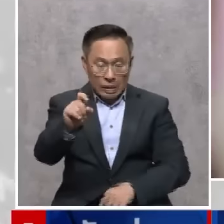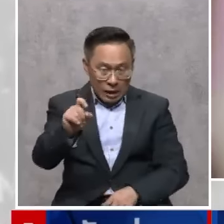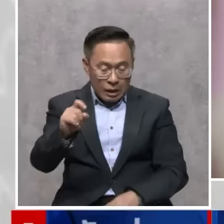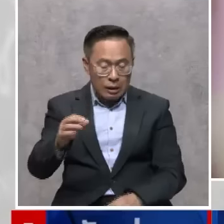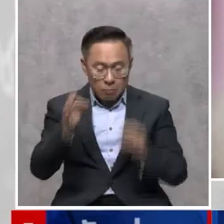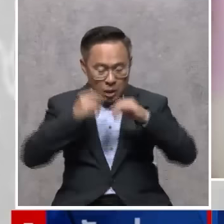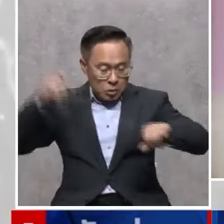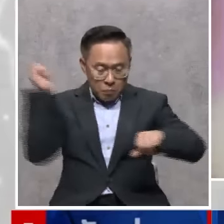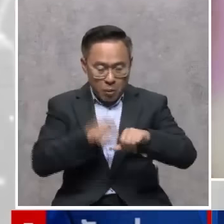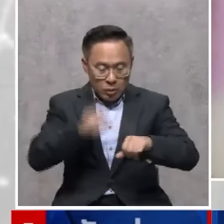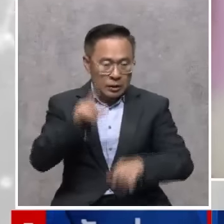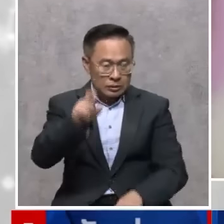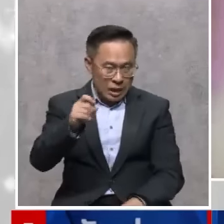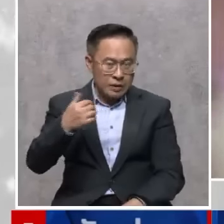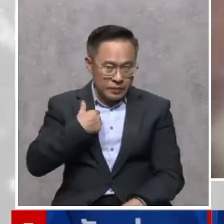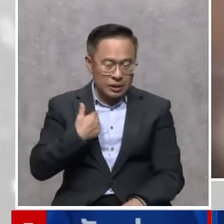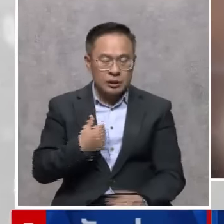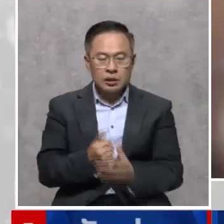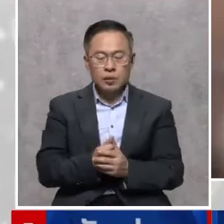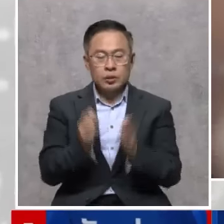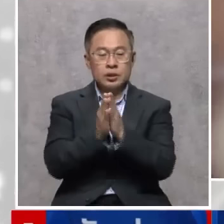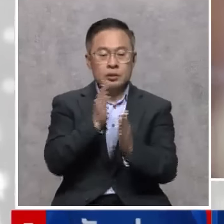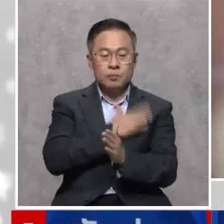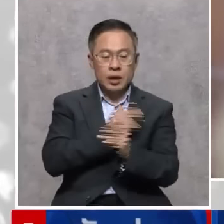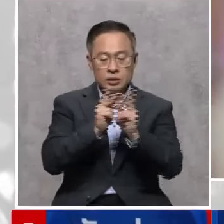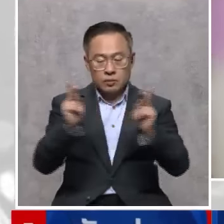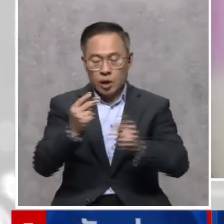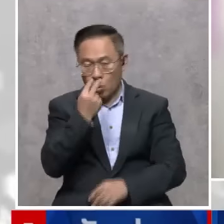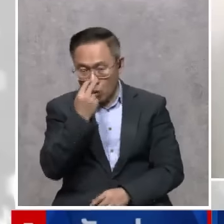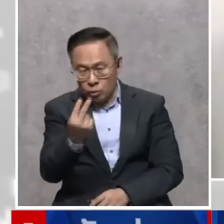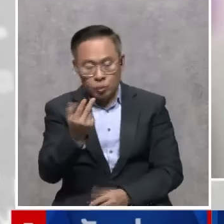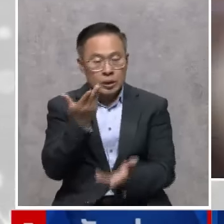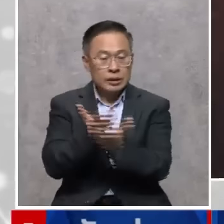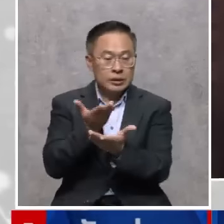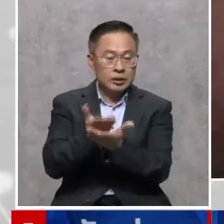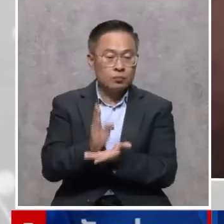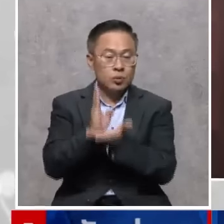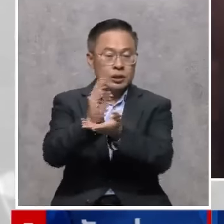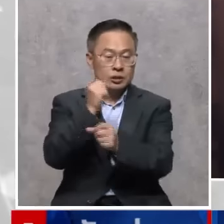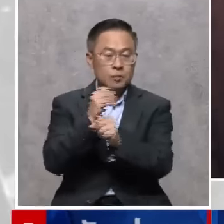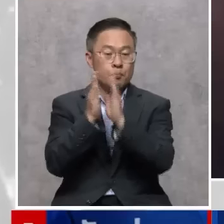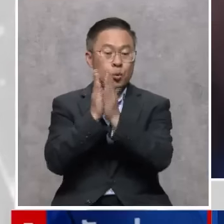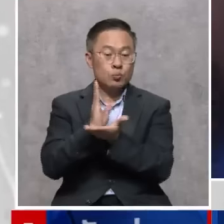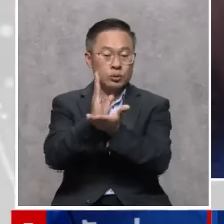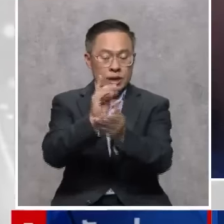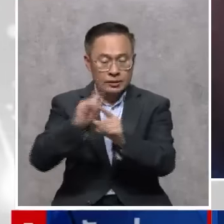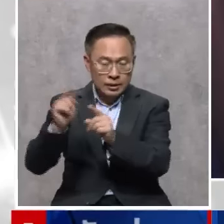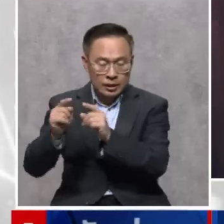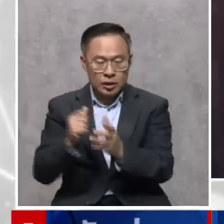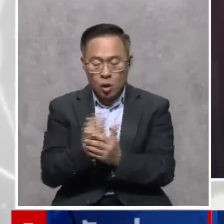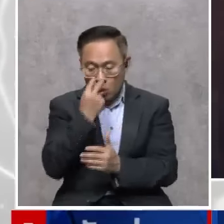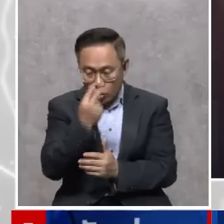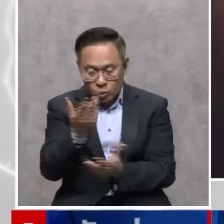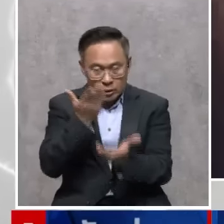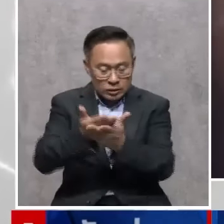อกจากนั้นยังไม่สามารถตรวจสอบเรื่องของเงินต่างๆในวัดได้โดยเฉพาะเงินบุญน่ะเวลามีการจัดงานบุญมีญ